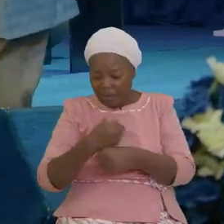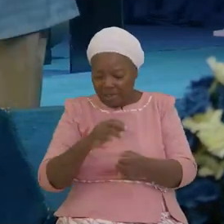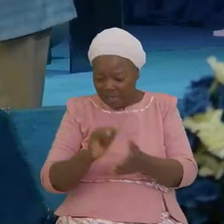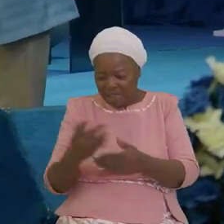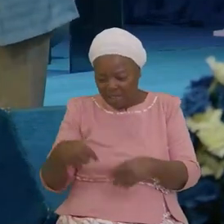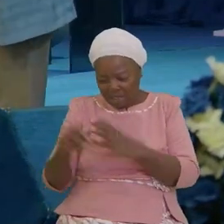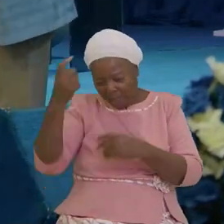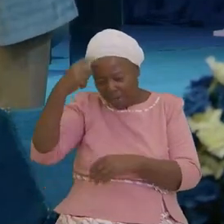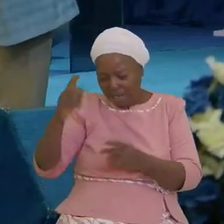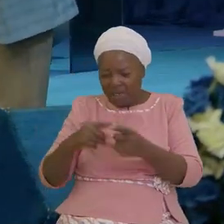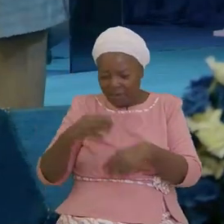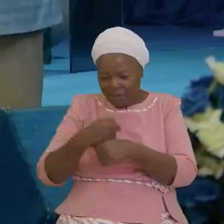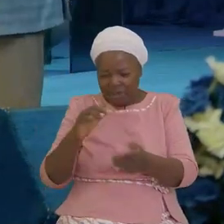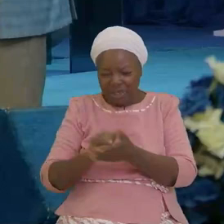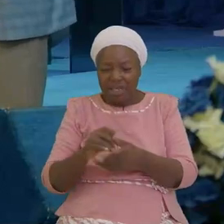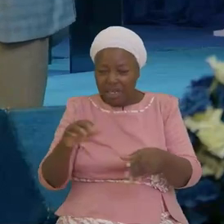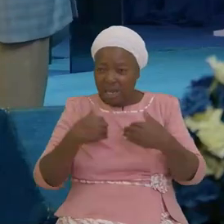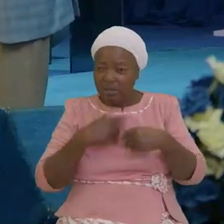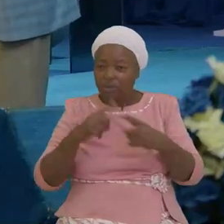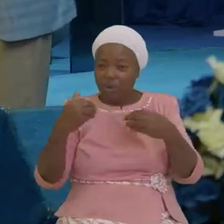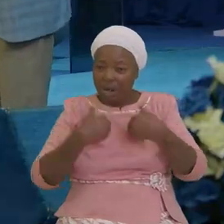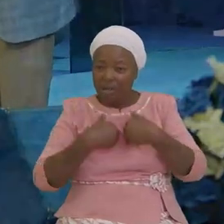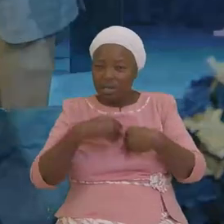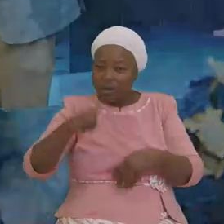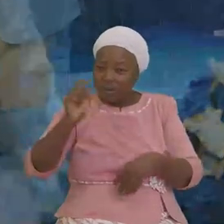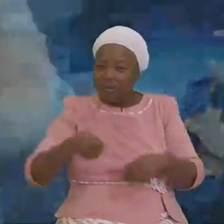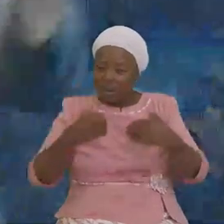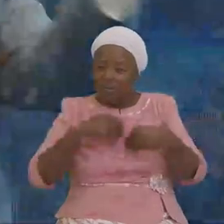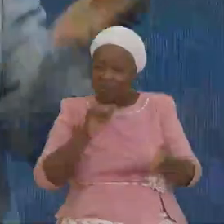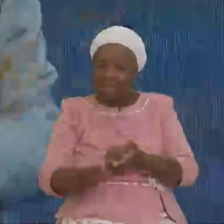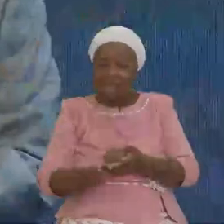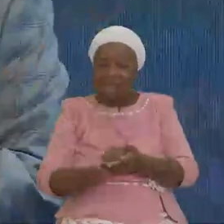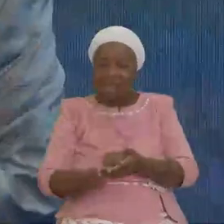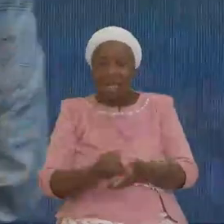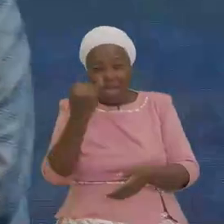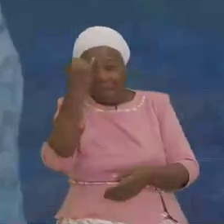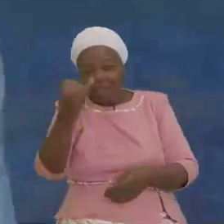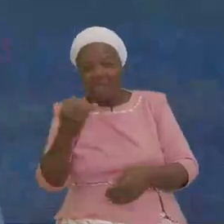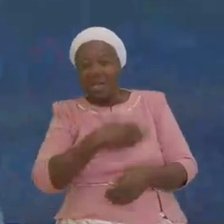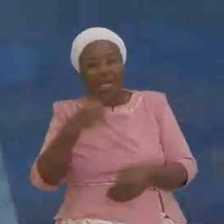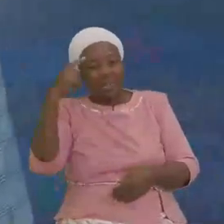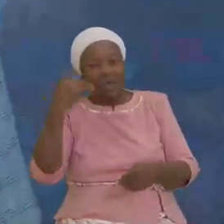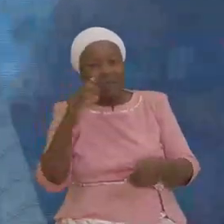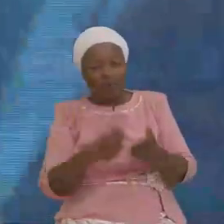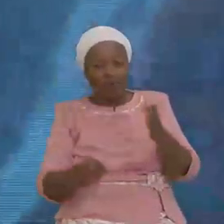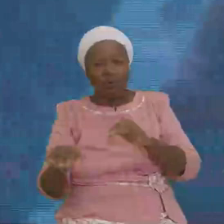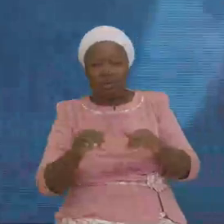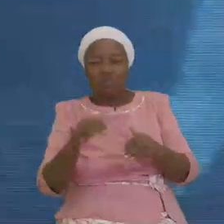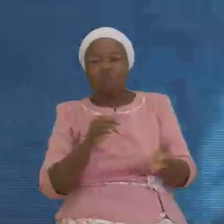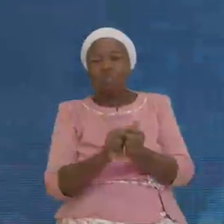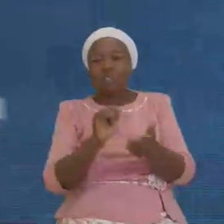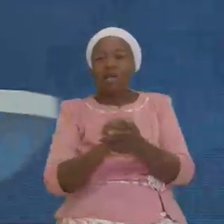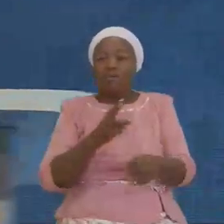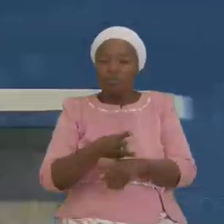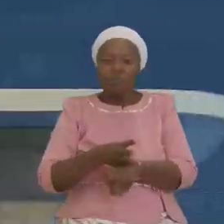Il a décidé d'avoir une image en lui avant de pouvoir